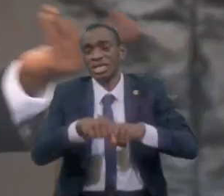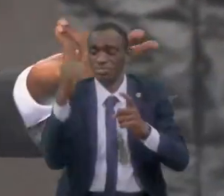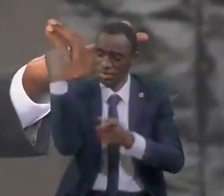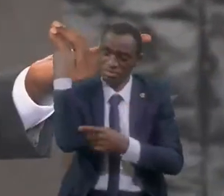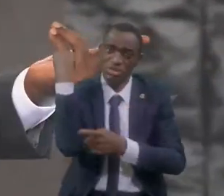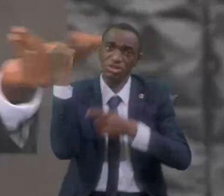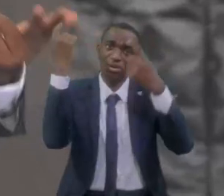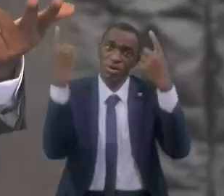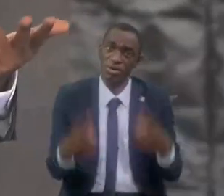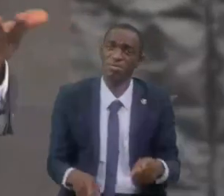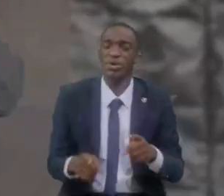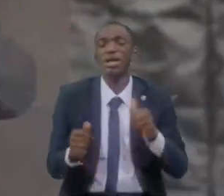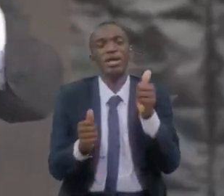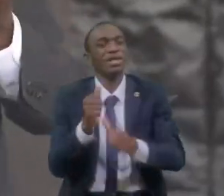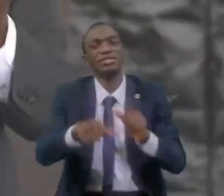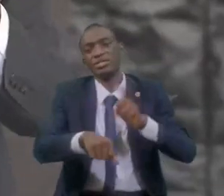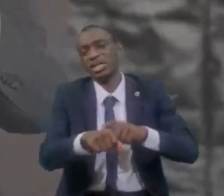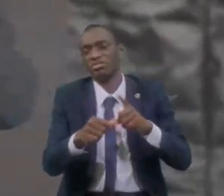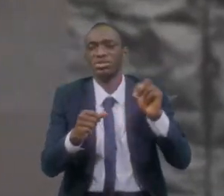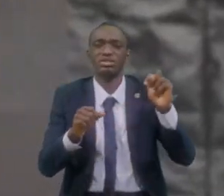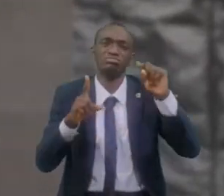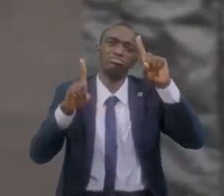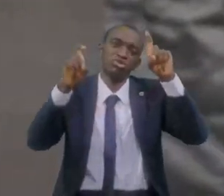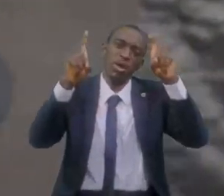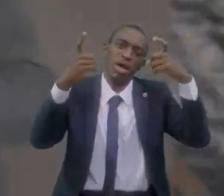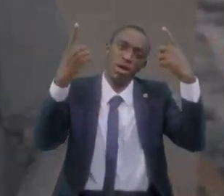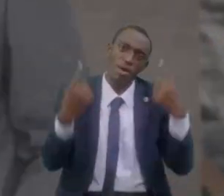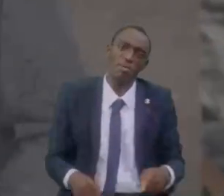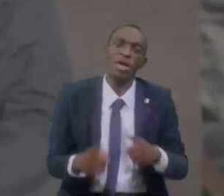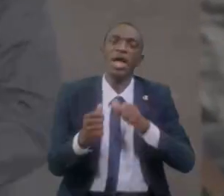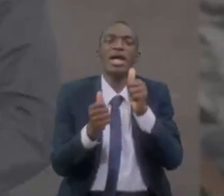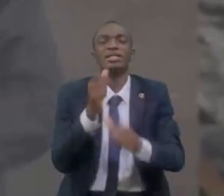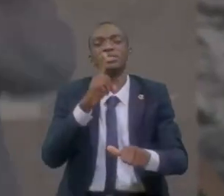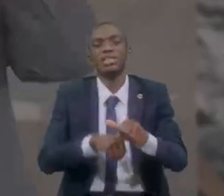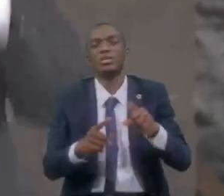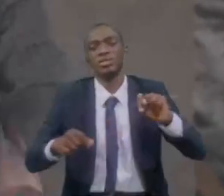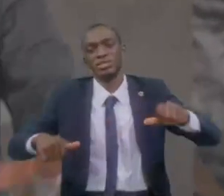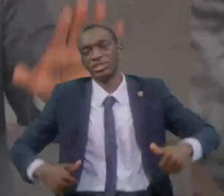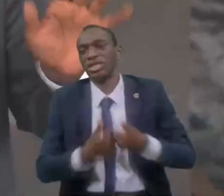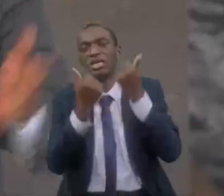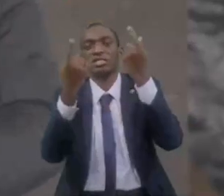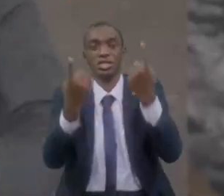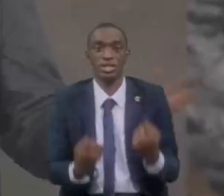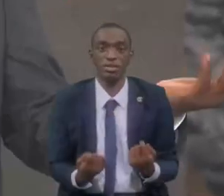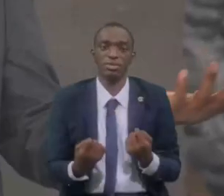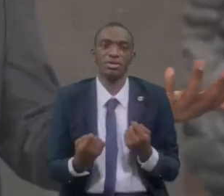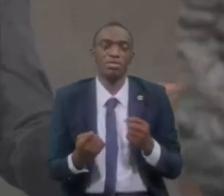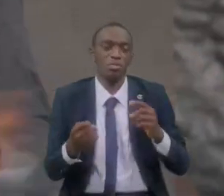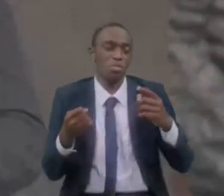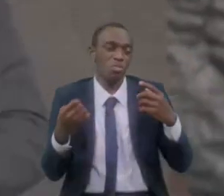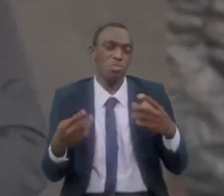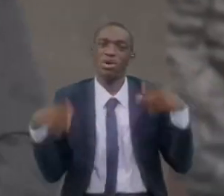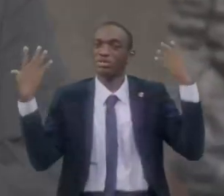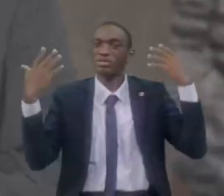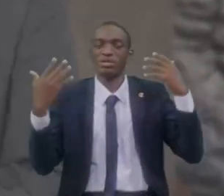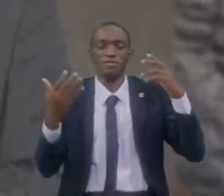Chaque fois que cette tentation venait, que cette épreuve venait, chaque fois que ce défi venait, bam, tu